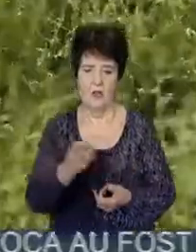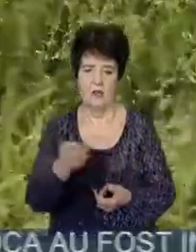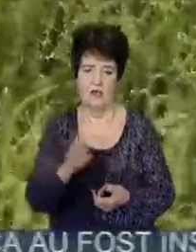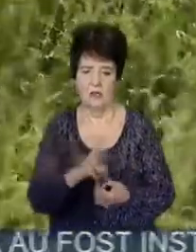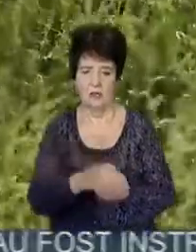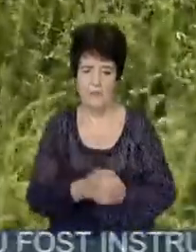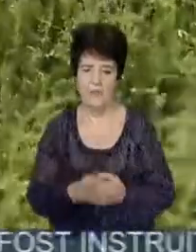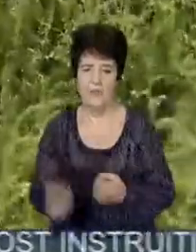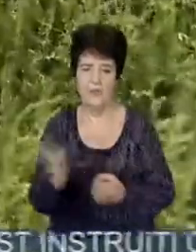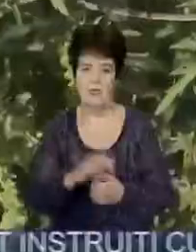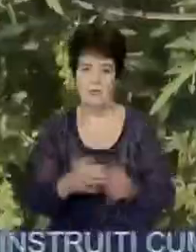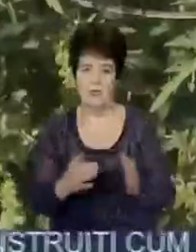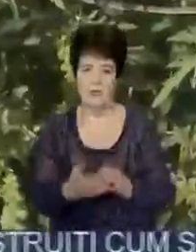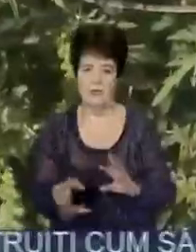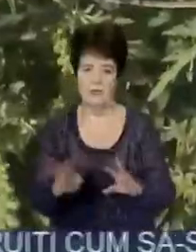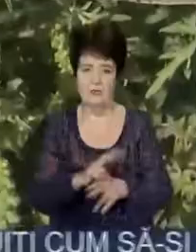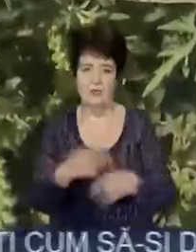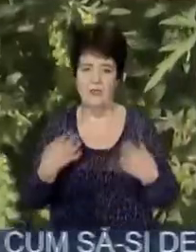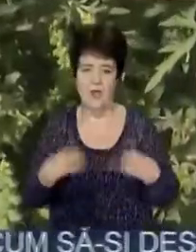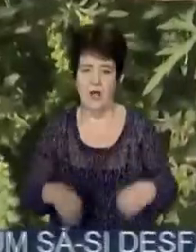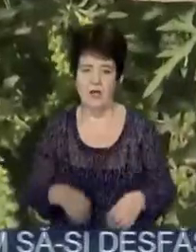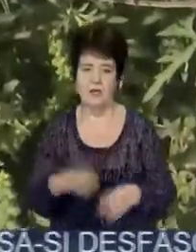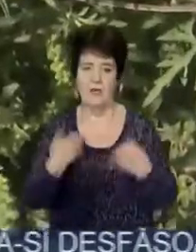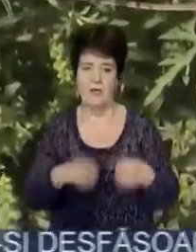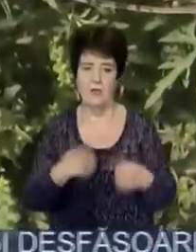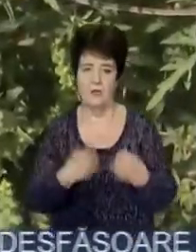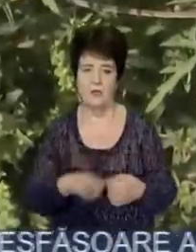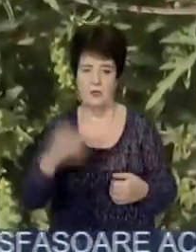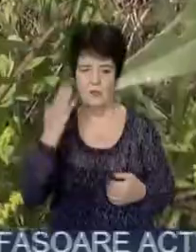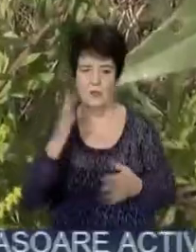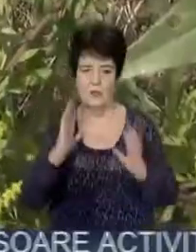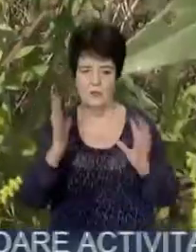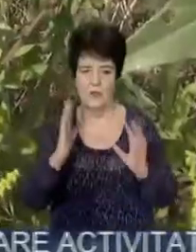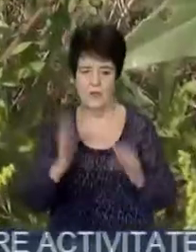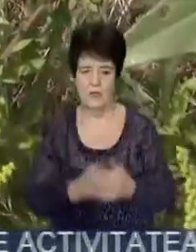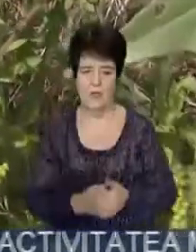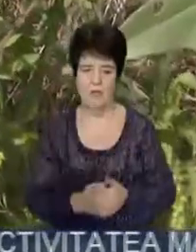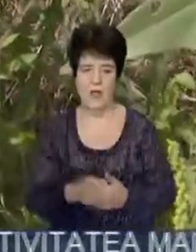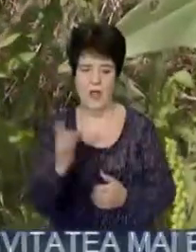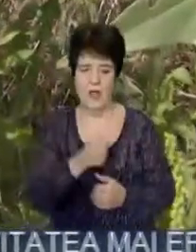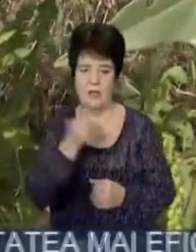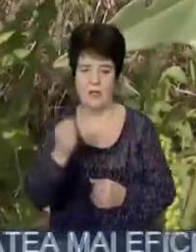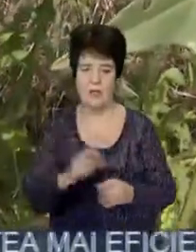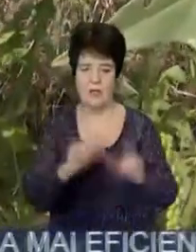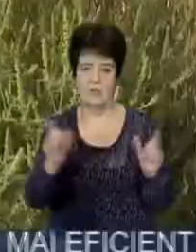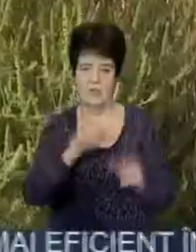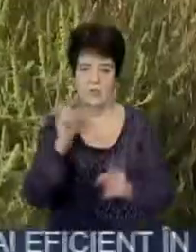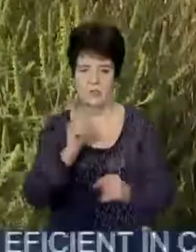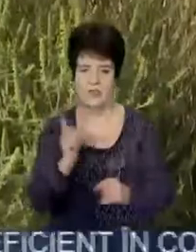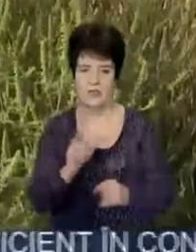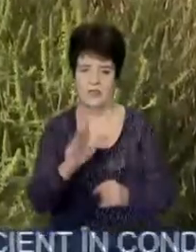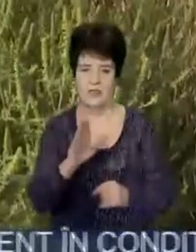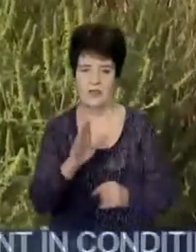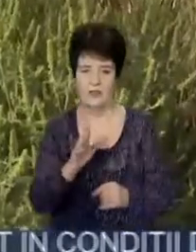când intrăm în casă să fie schimbate hainele, să facă un duș, să fie părul spălat. Între timp, angajații de la spații verzi spun că intervin